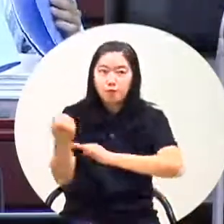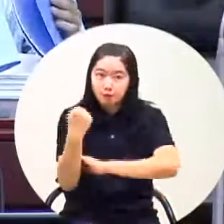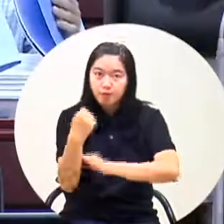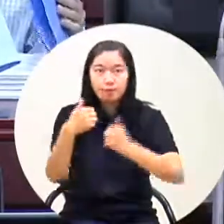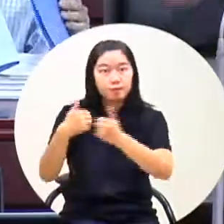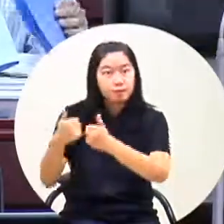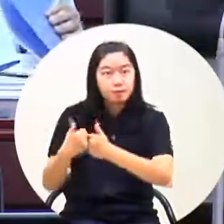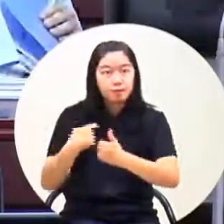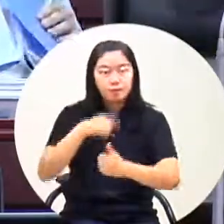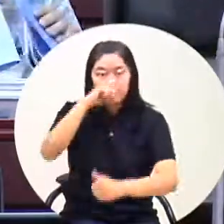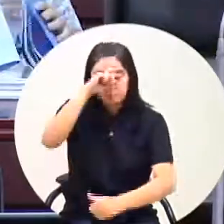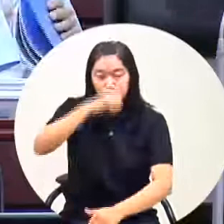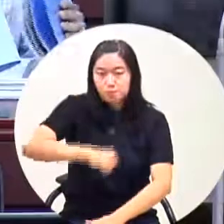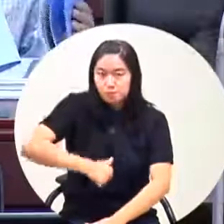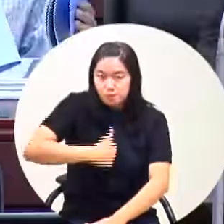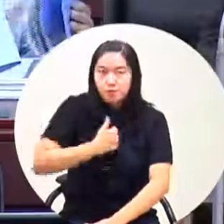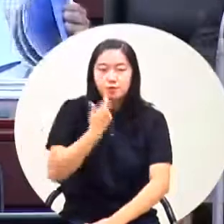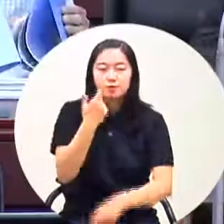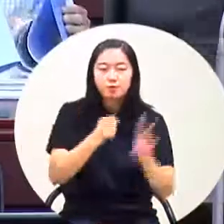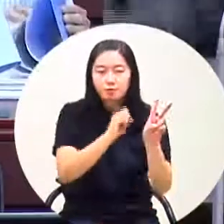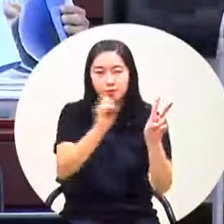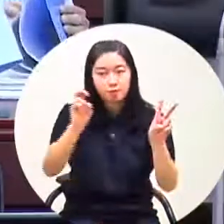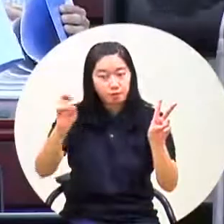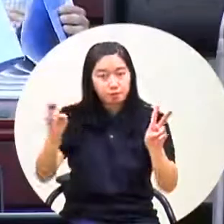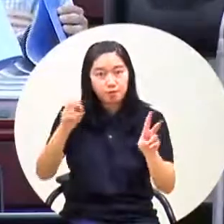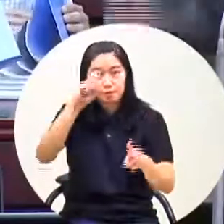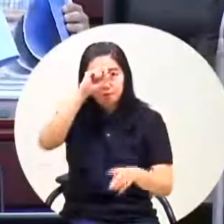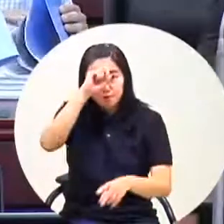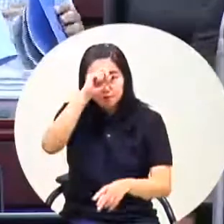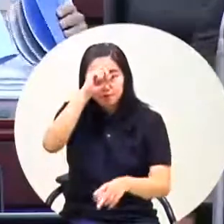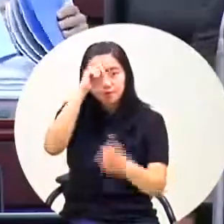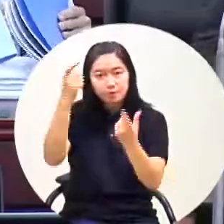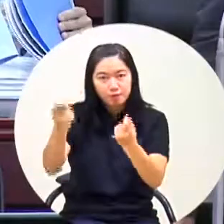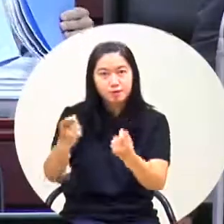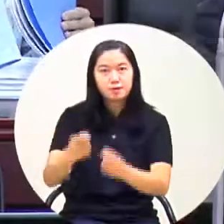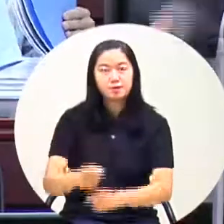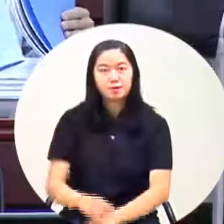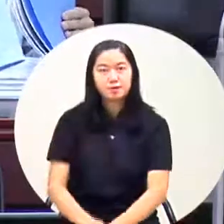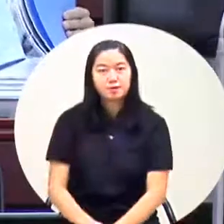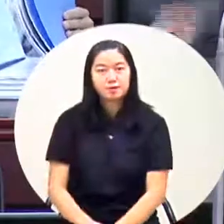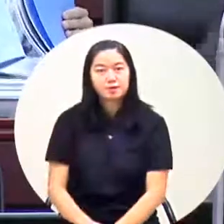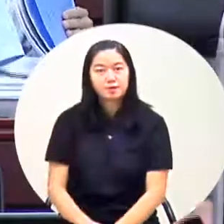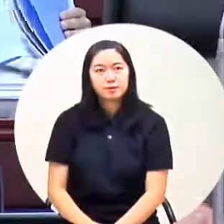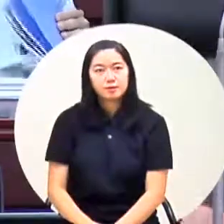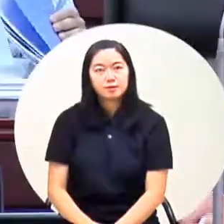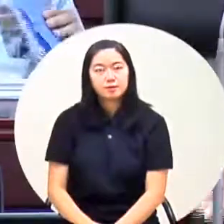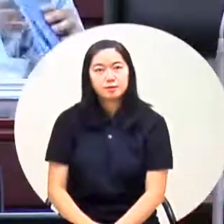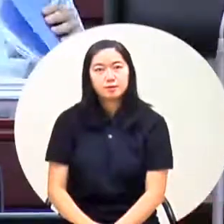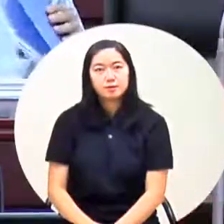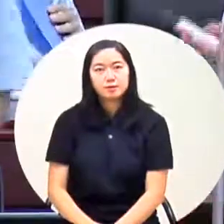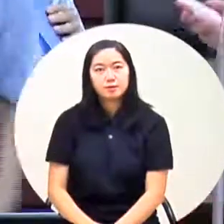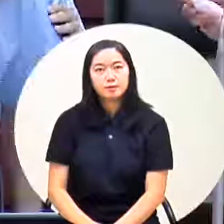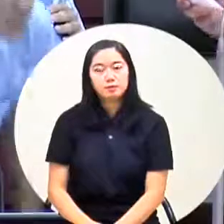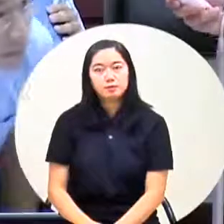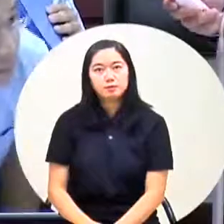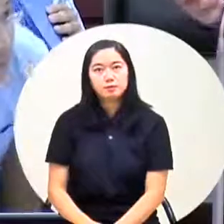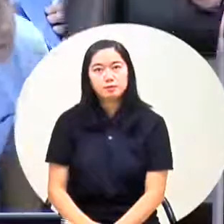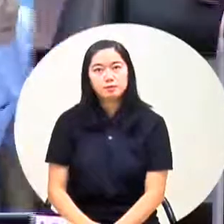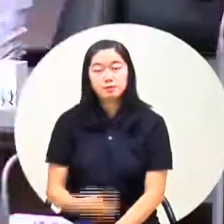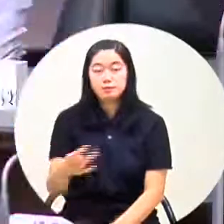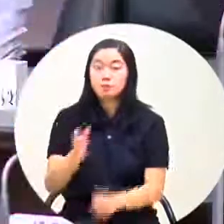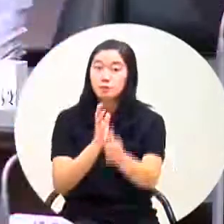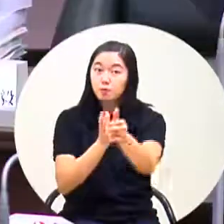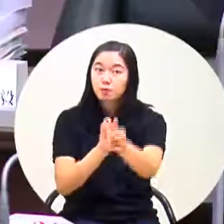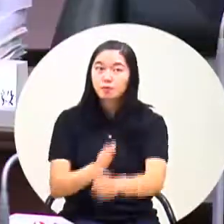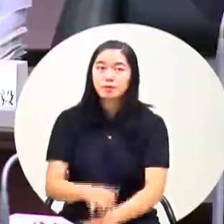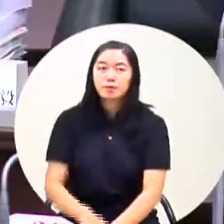那希望真的可以在2020年达到二行程机车全面汰换。来，局长你先请坐。 好， 那接下来我想请教局长的